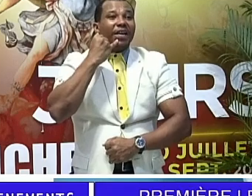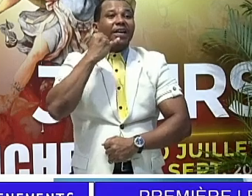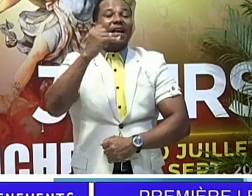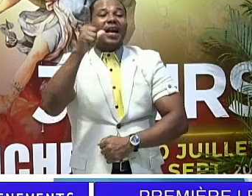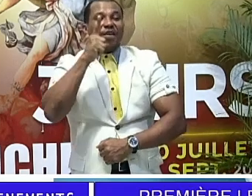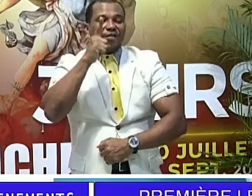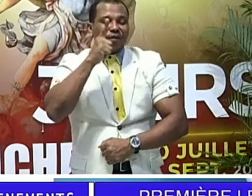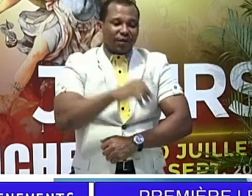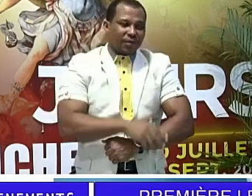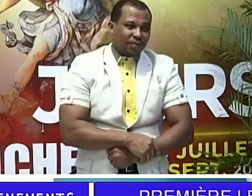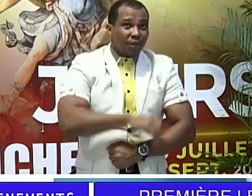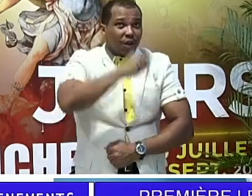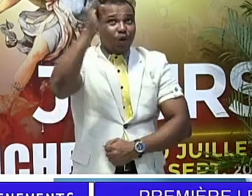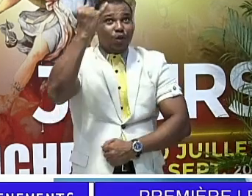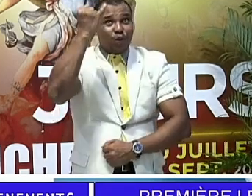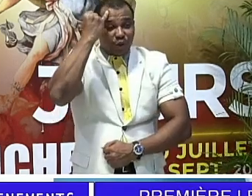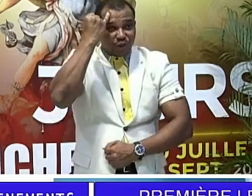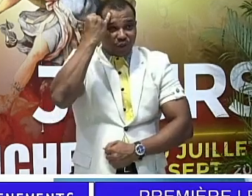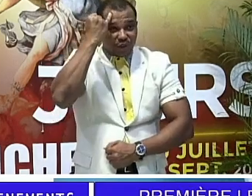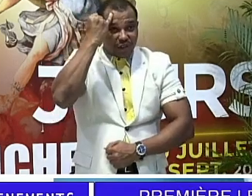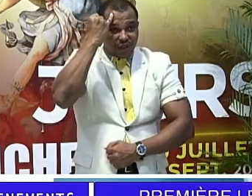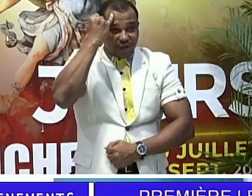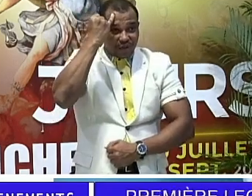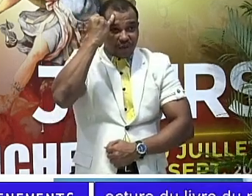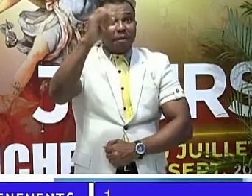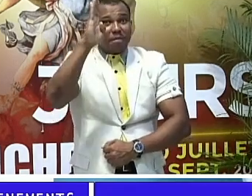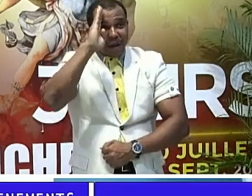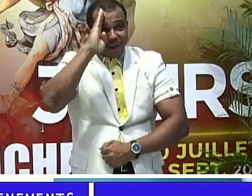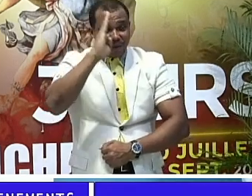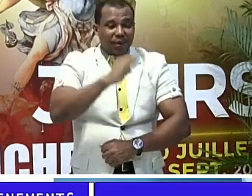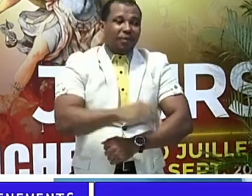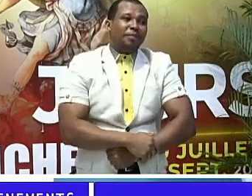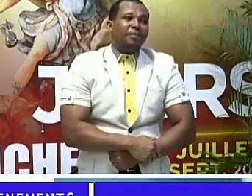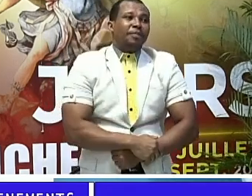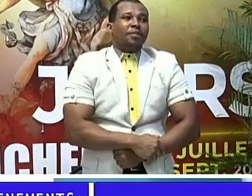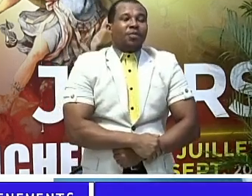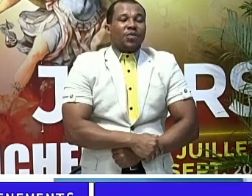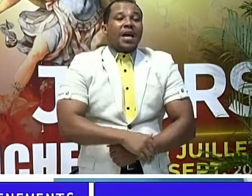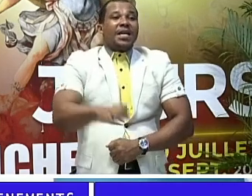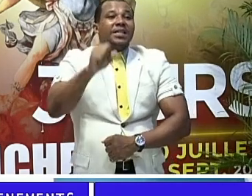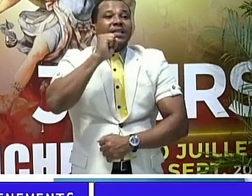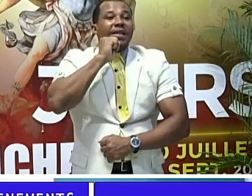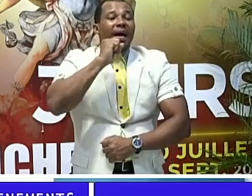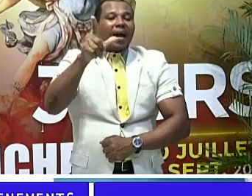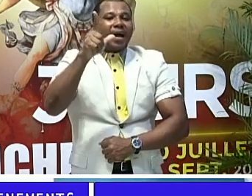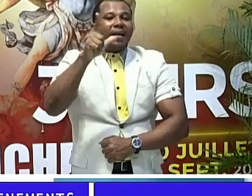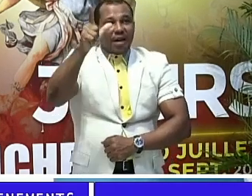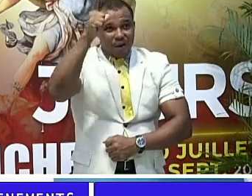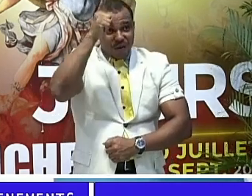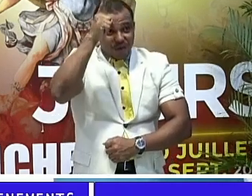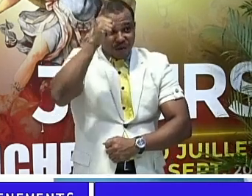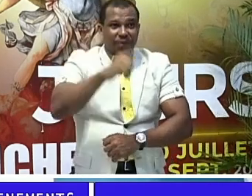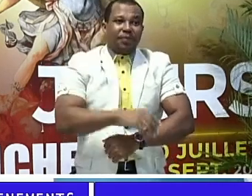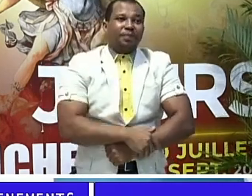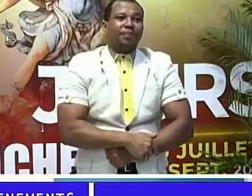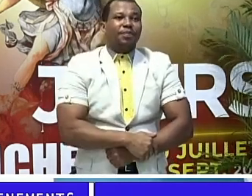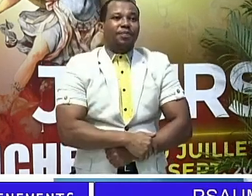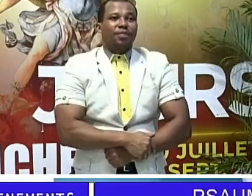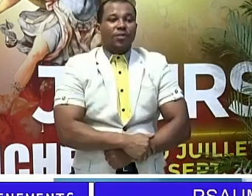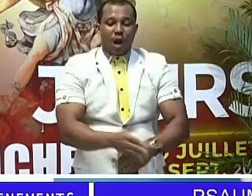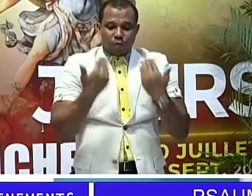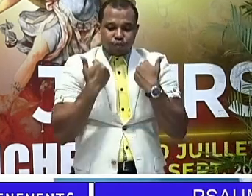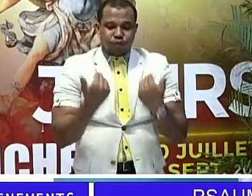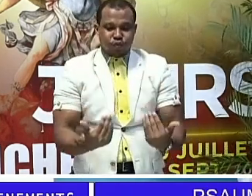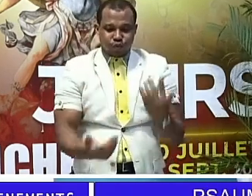Morpeau, Joseph Wellness Bertoni, Ketel Saba, Luc Ternier-Turnier. Jodia,